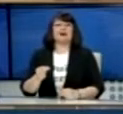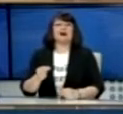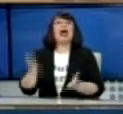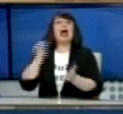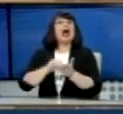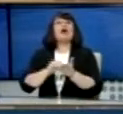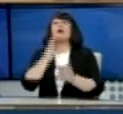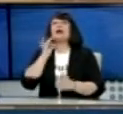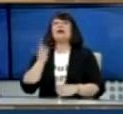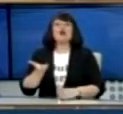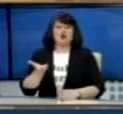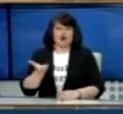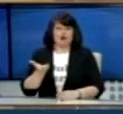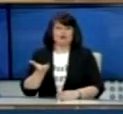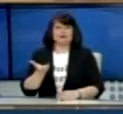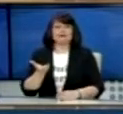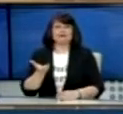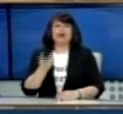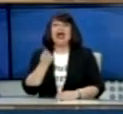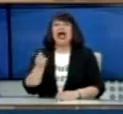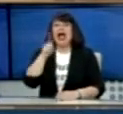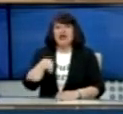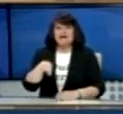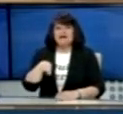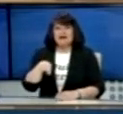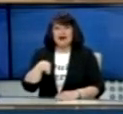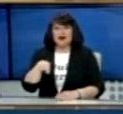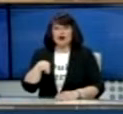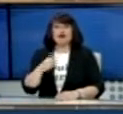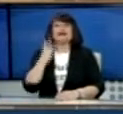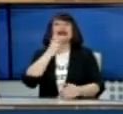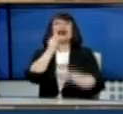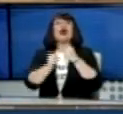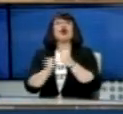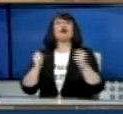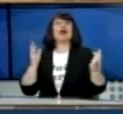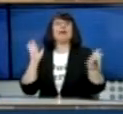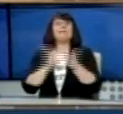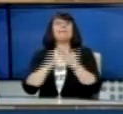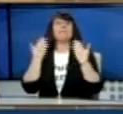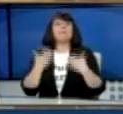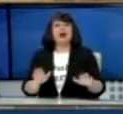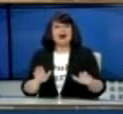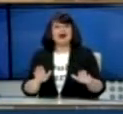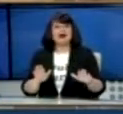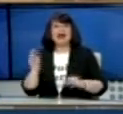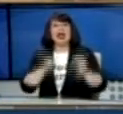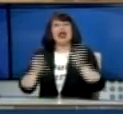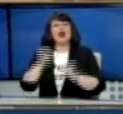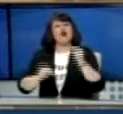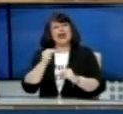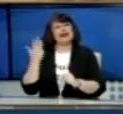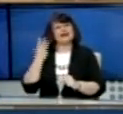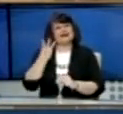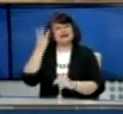διεθνείς επενδυτές να έρθουν να τοποθετήσουν τα χρήματά τους στην Ελλάδα, να έχουμε ανάπτυξη και νέες θέσεις εργασίας. Έχουμε το Ταμείο